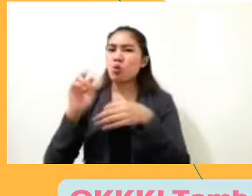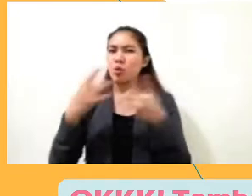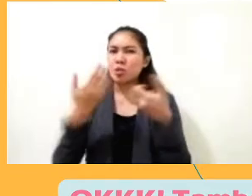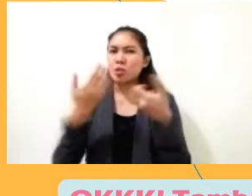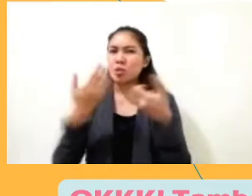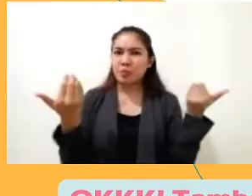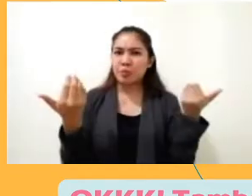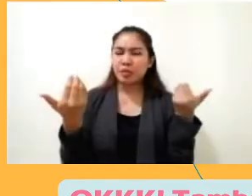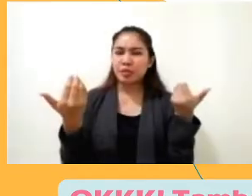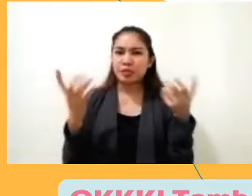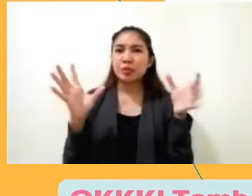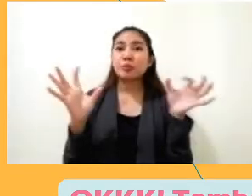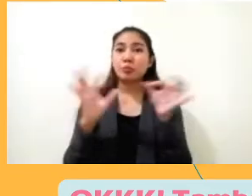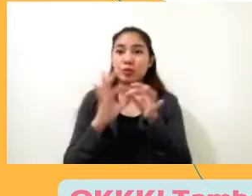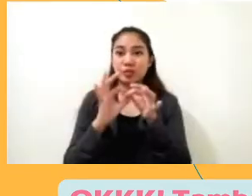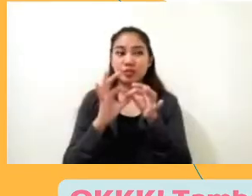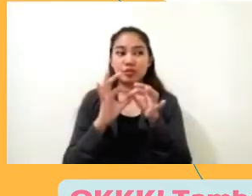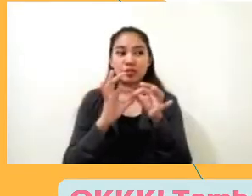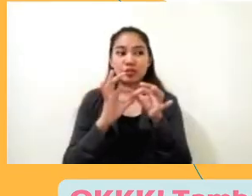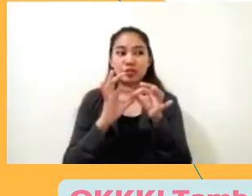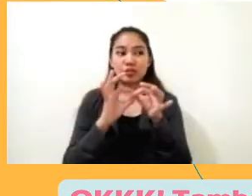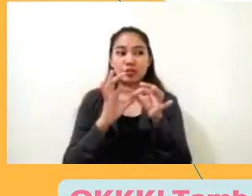Magkakakonnect ba siya? So,